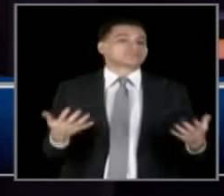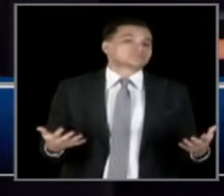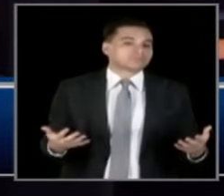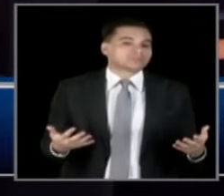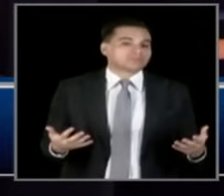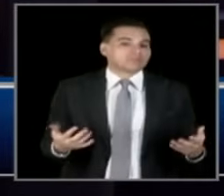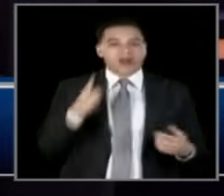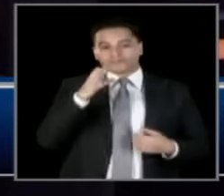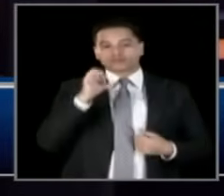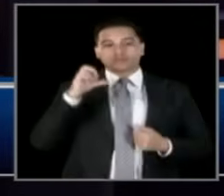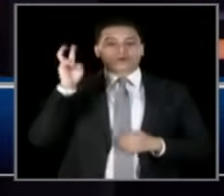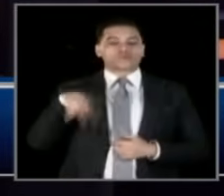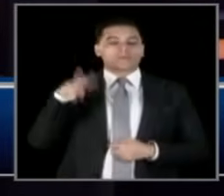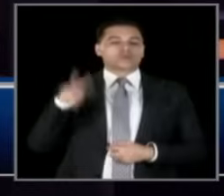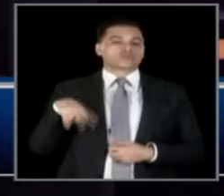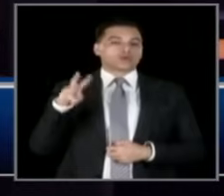1918